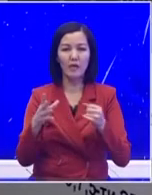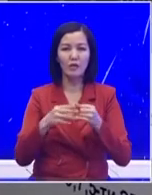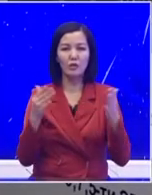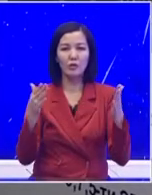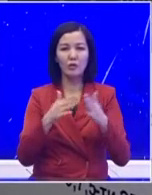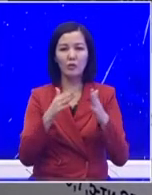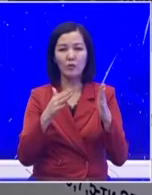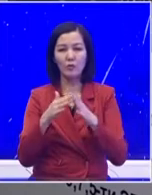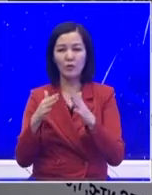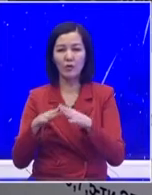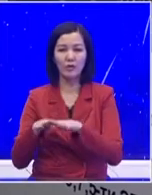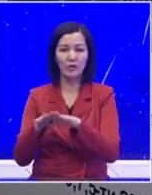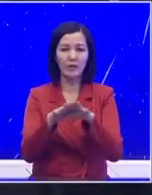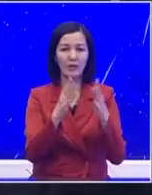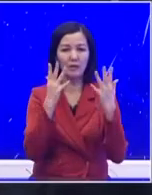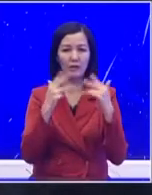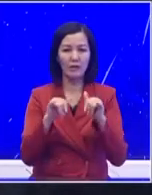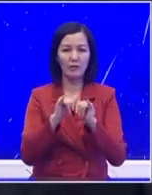қалашықтағы үйлердің қатары көбейеді.